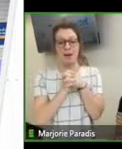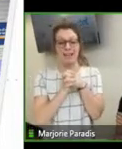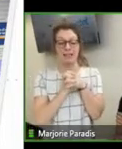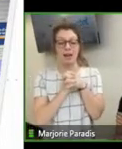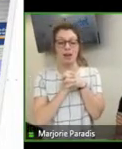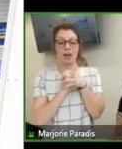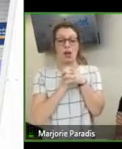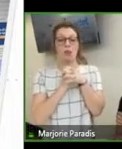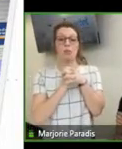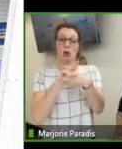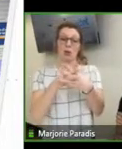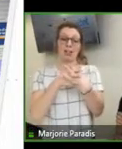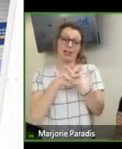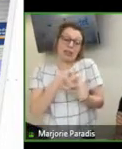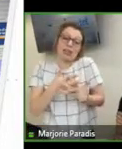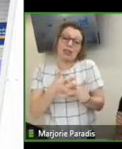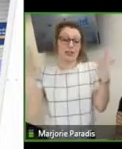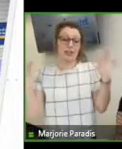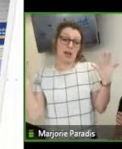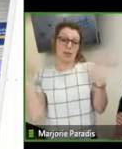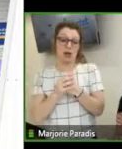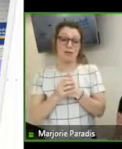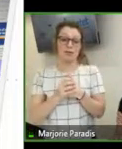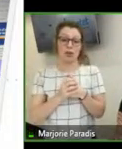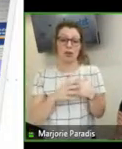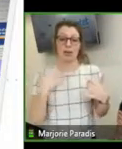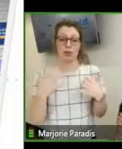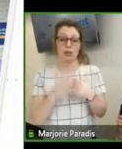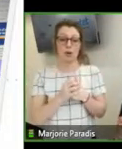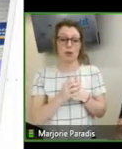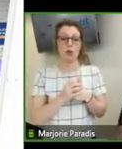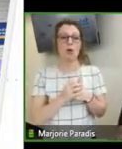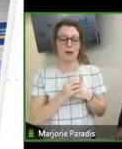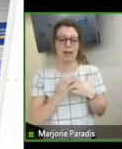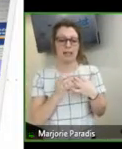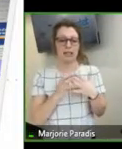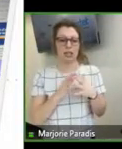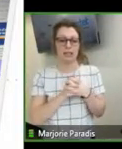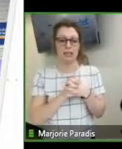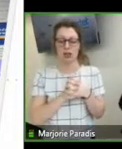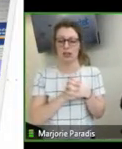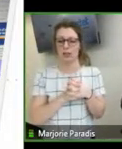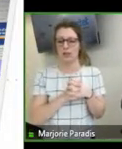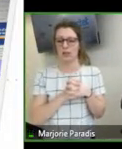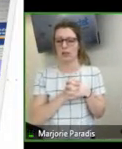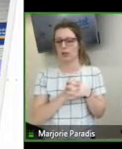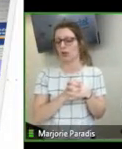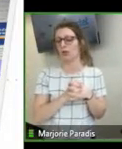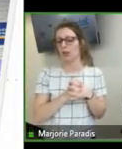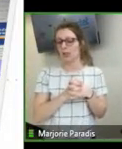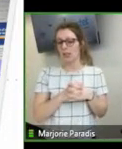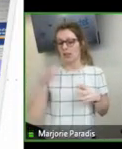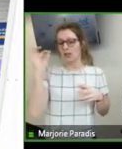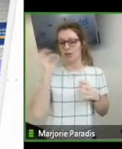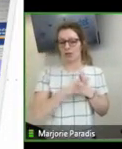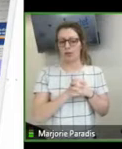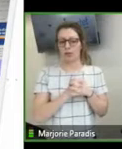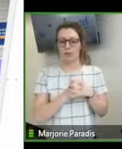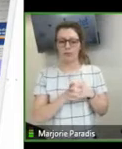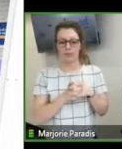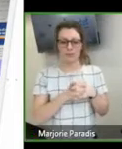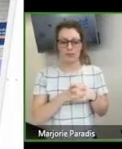compétent en la matière. Puis Benoît, je t'inviterai si jamais tu as envie d'ajouter quoi que ce soit, ou même Alex, là, Alexandre Chenette, vous êtes